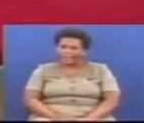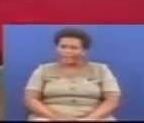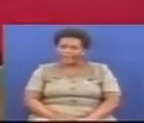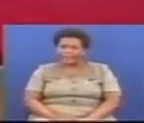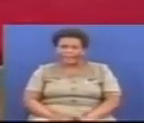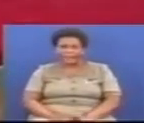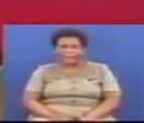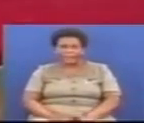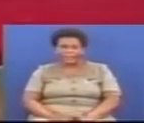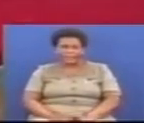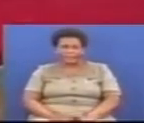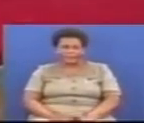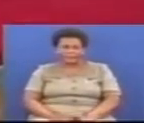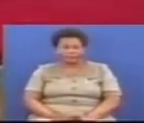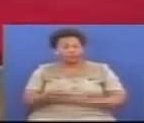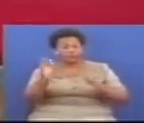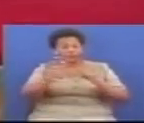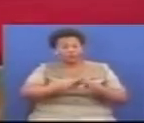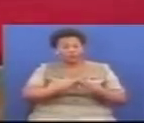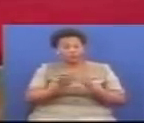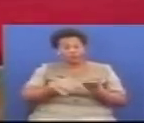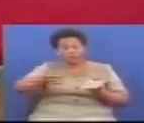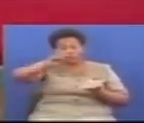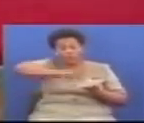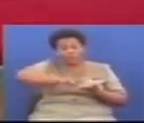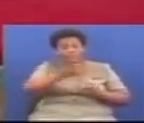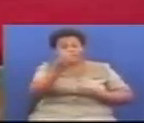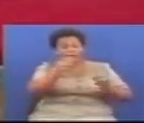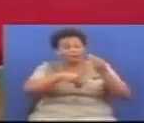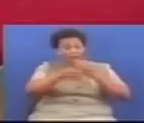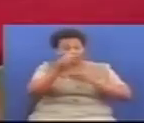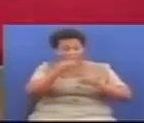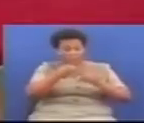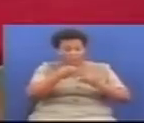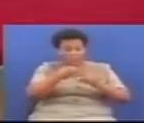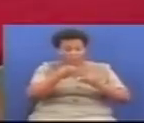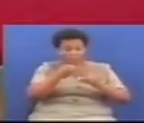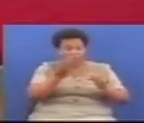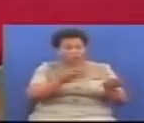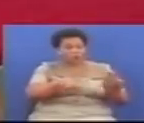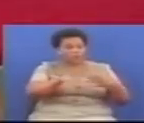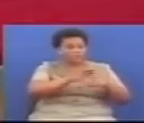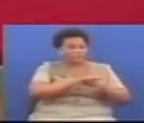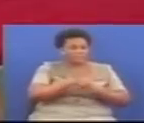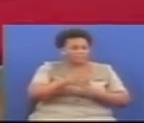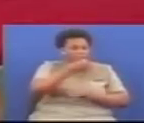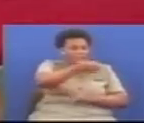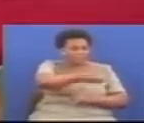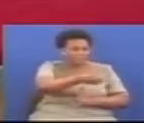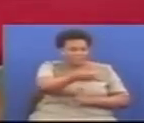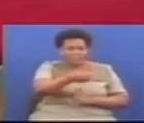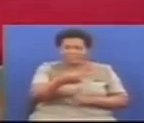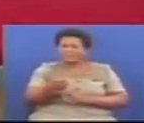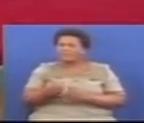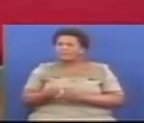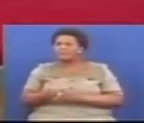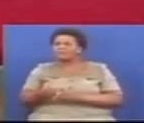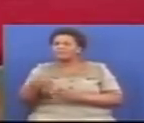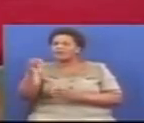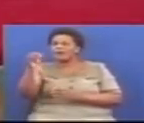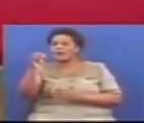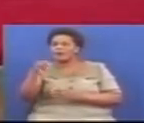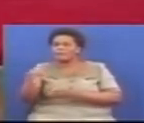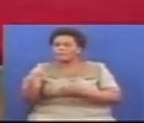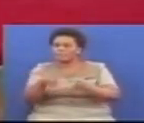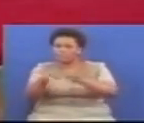hoja ya nyongeza ya posho ya wenye viti vya mitaa inategemea na uwezo wa halmashauri. Mimi nafahamu natoka katika manispaa ya Ilala.